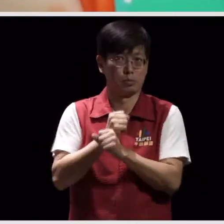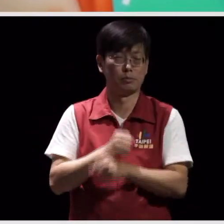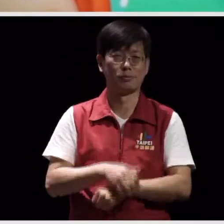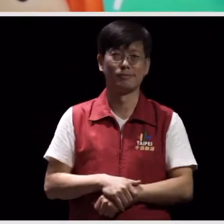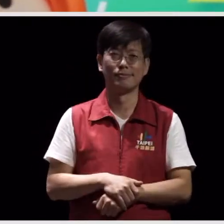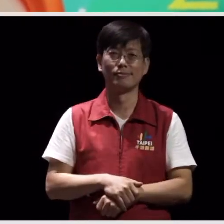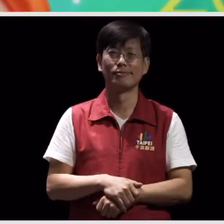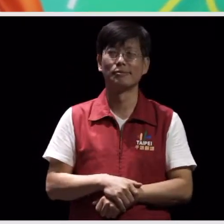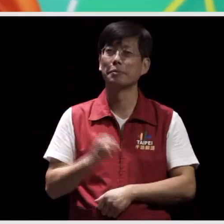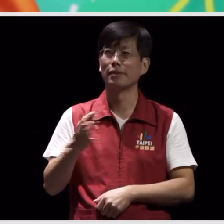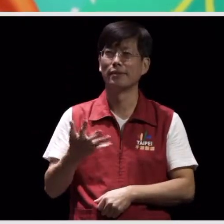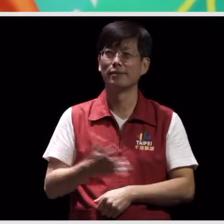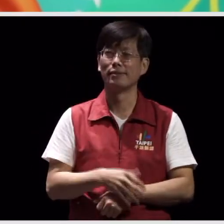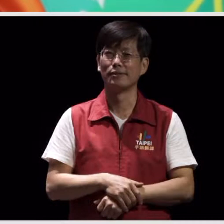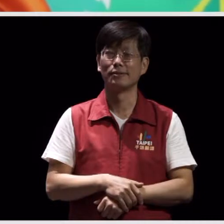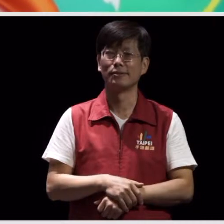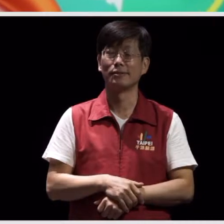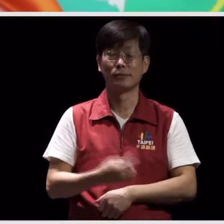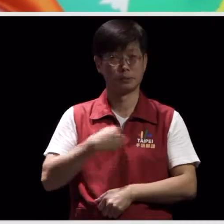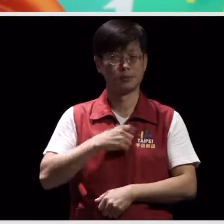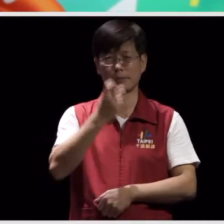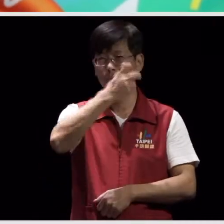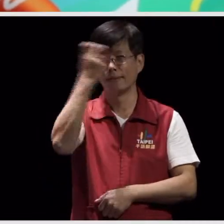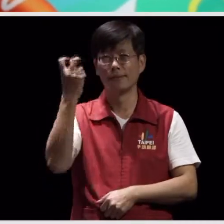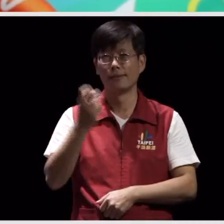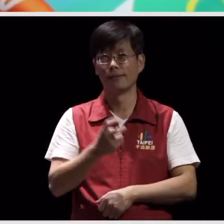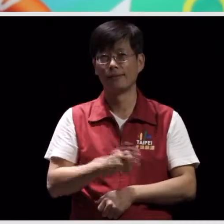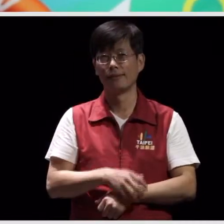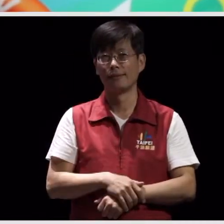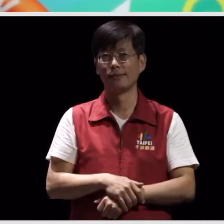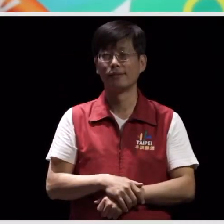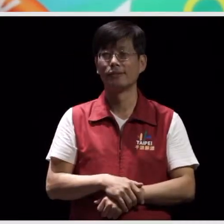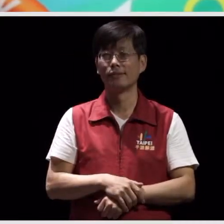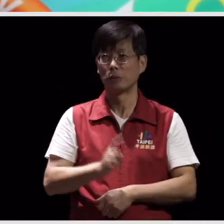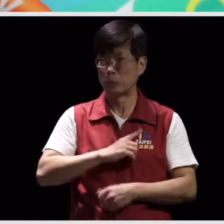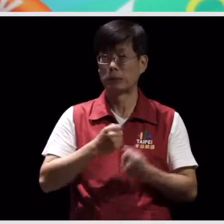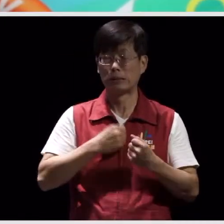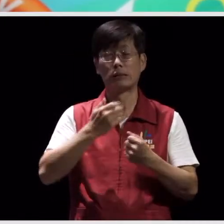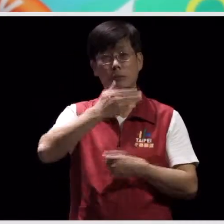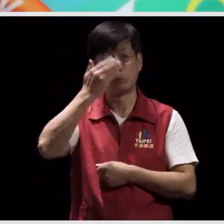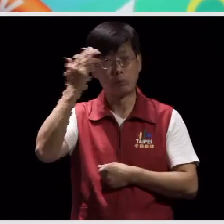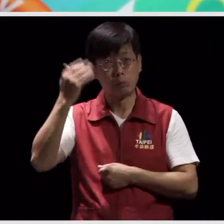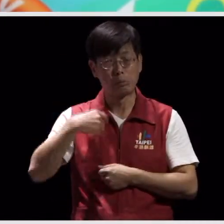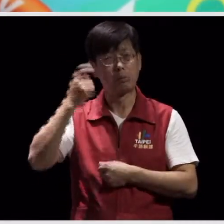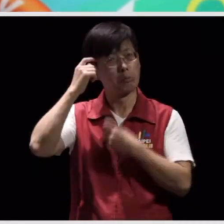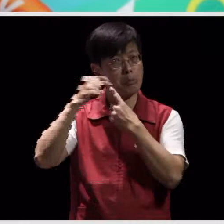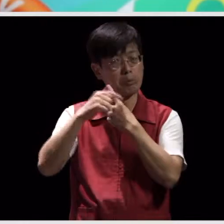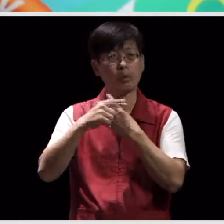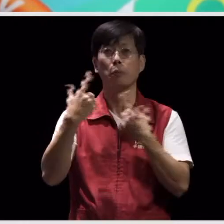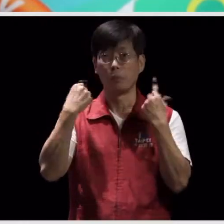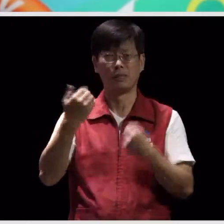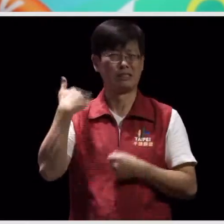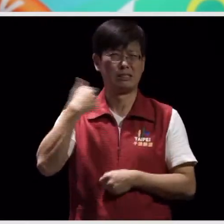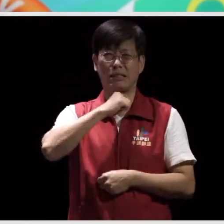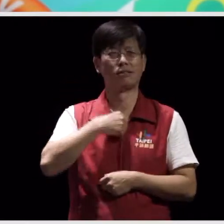好，为什么？因为我发现啊，我透过旅行啊，因为我以前是一个在台湾很不